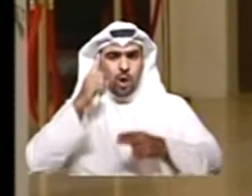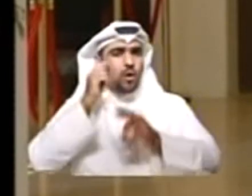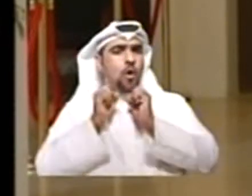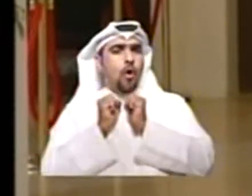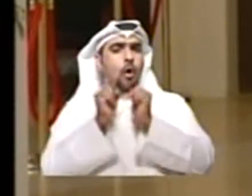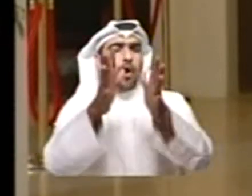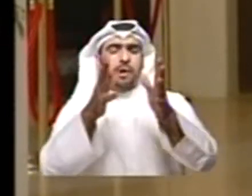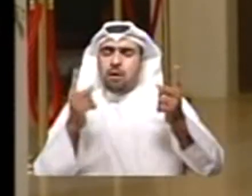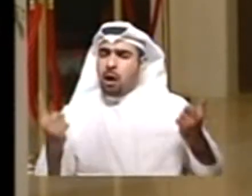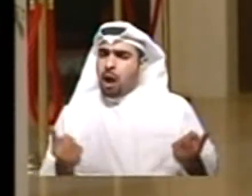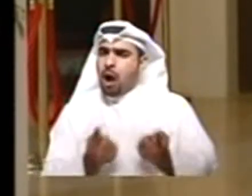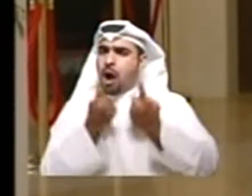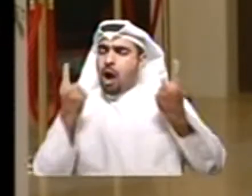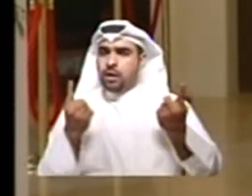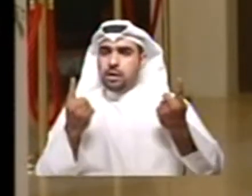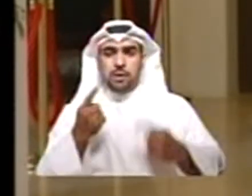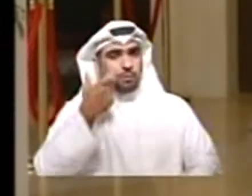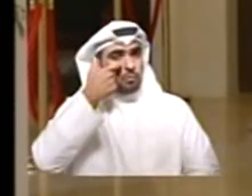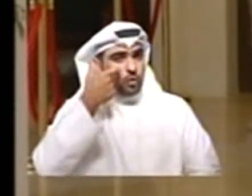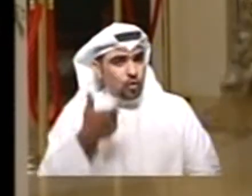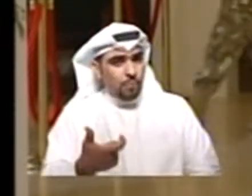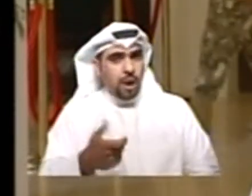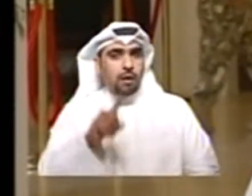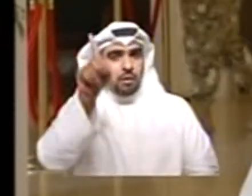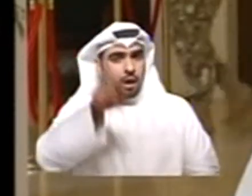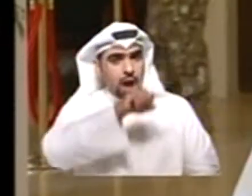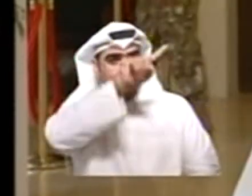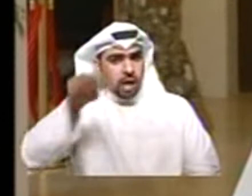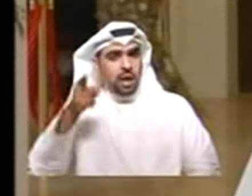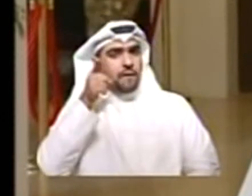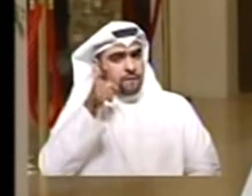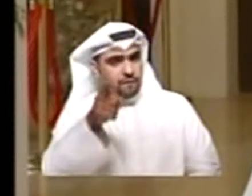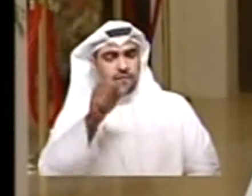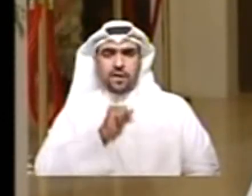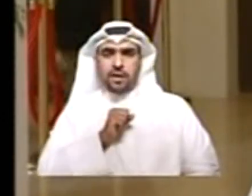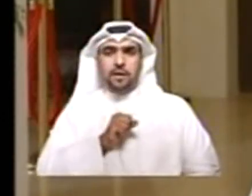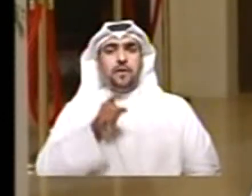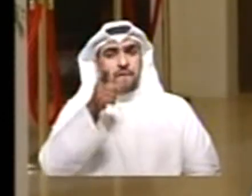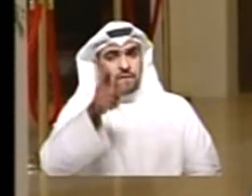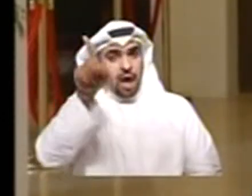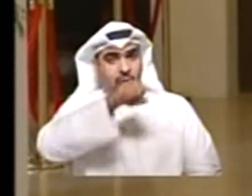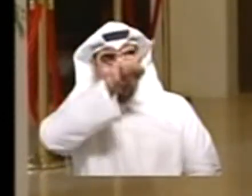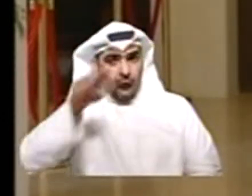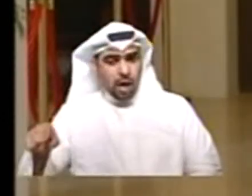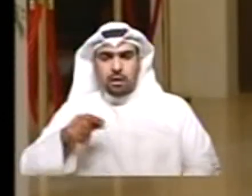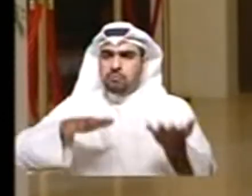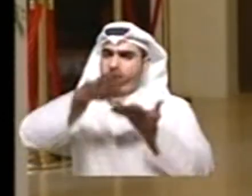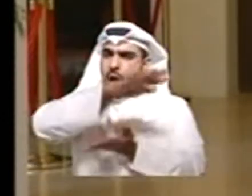إلى أن هناك ممارسات سلبية لا تخدم مصلحة الوطن، كما شدد على عدم